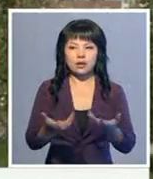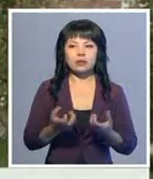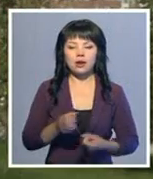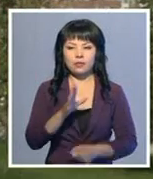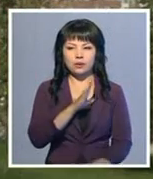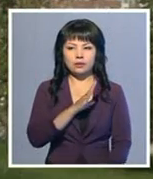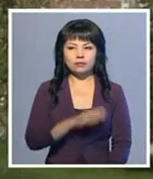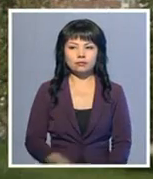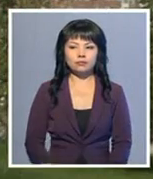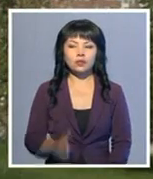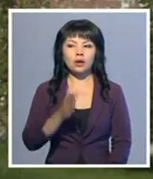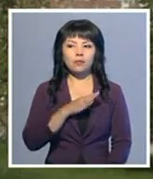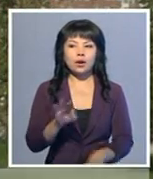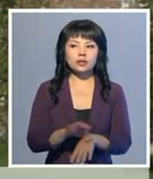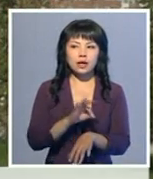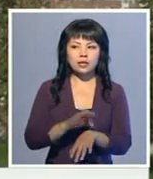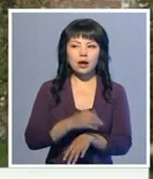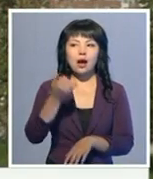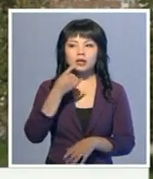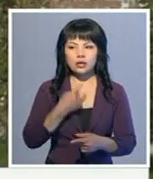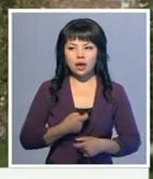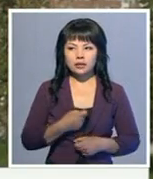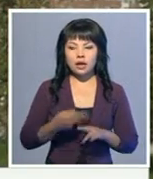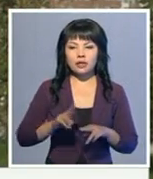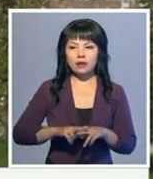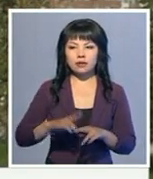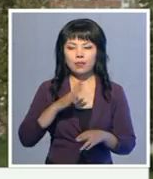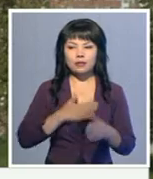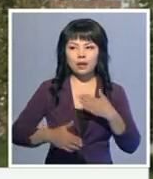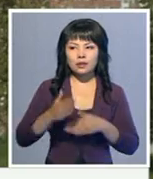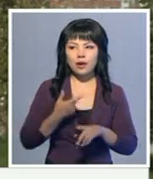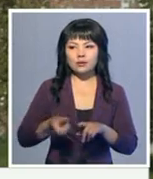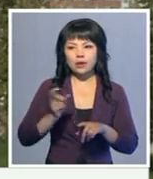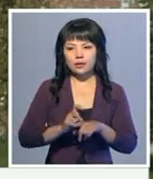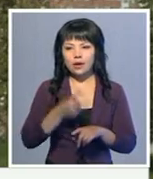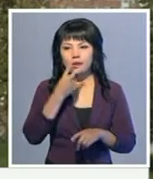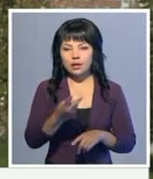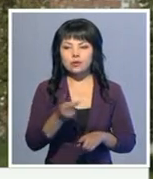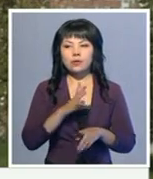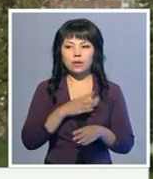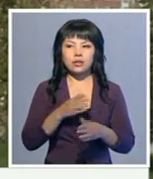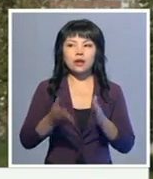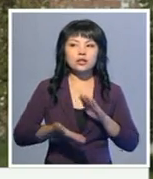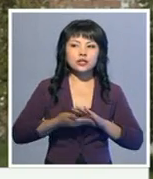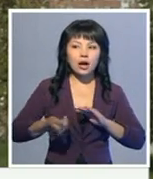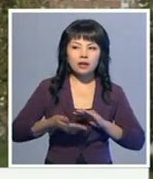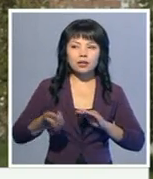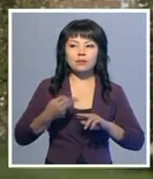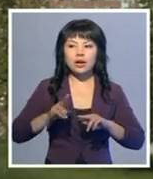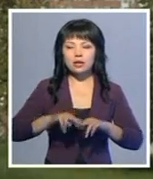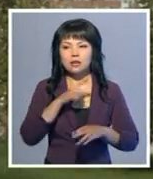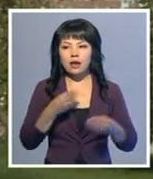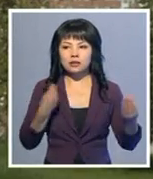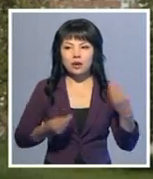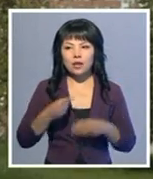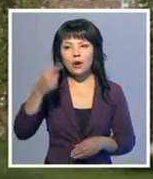Жолдасым жұмаға келді, сол кезде естіп, сол келіп жазылған ек, өздері шақыртып, киіндіріп, біраз ойланып